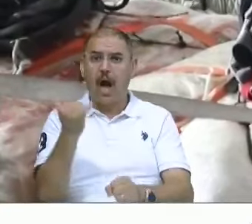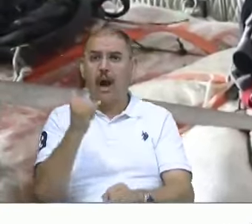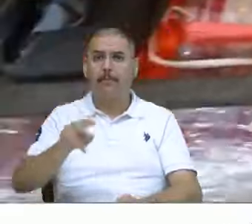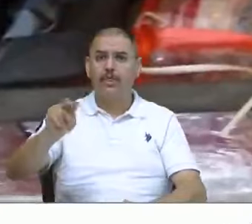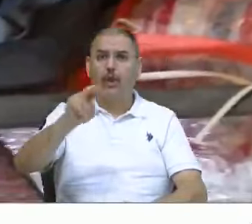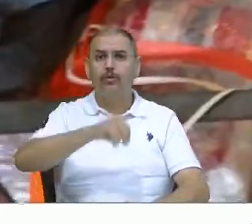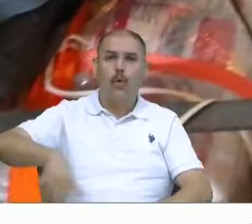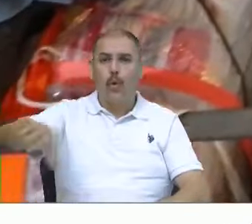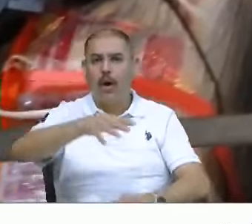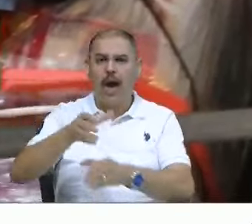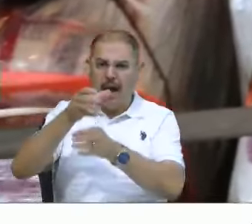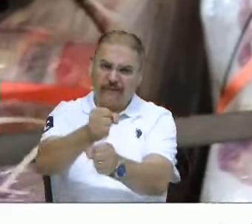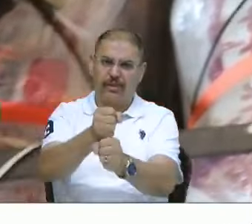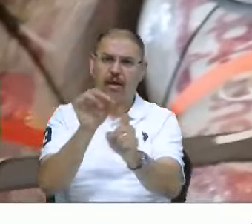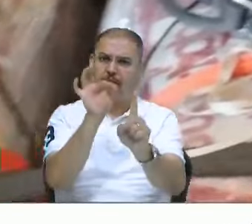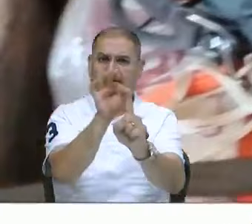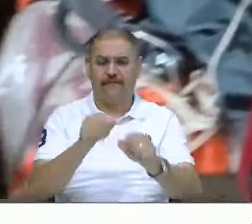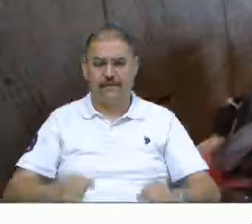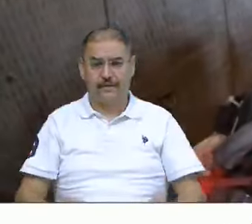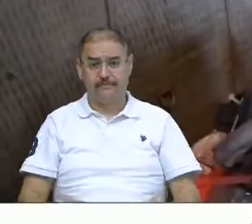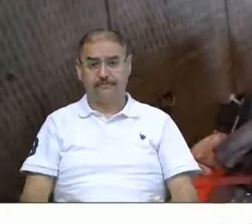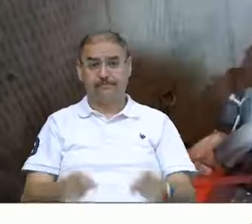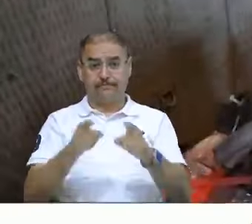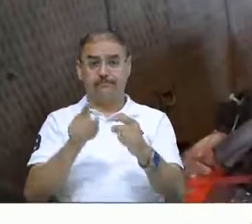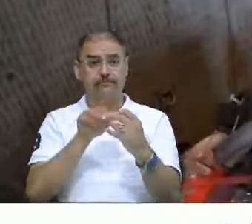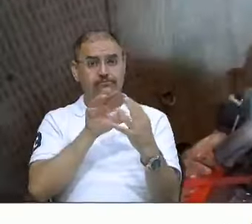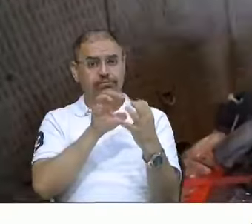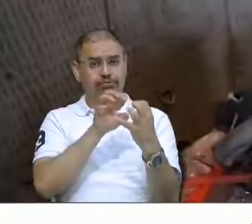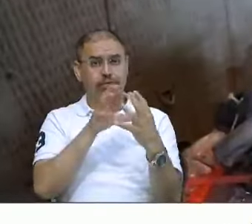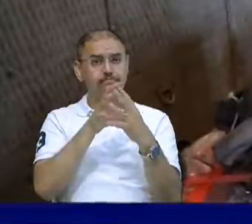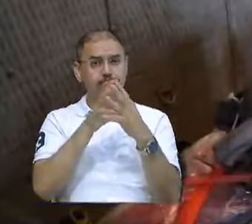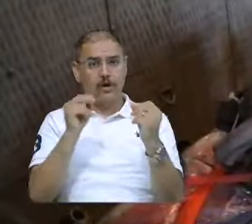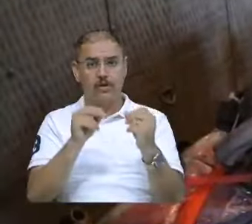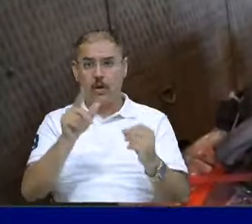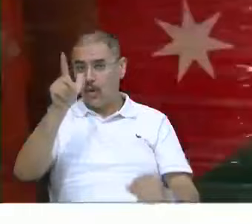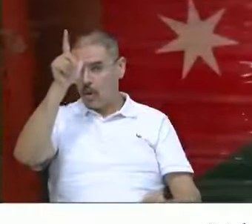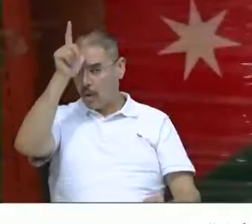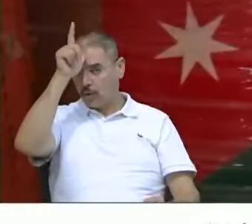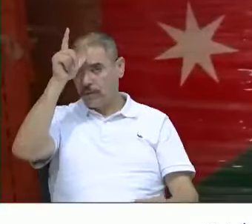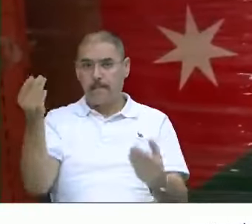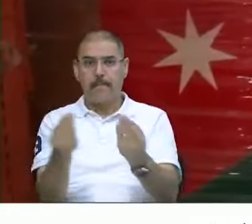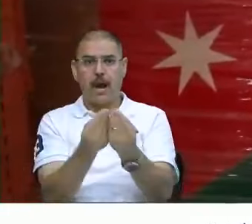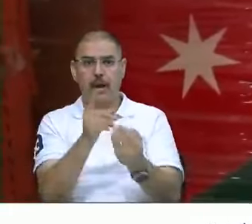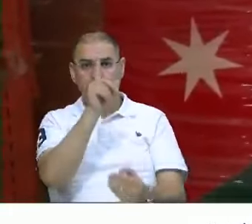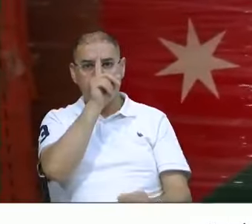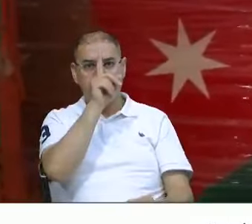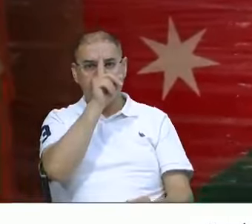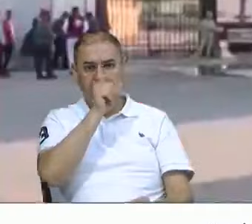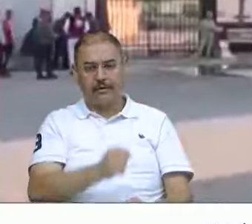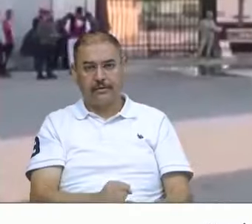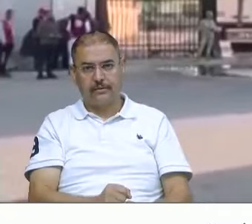العربي ككل وقد اثمر التنسيق الاردني المصري التاريخي لدعم القضيه الفلسطينيه